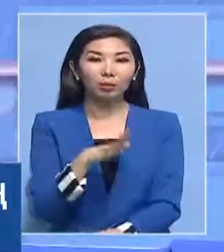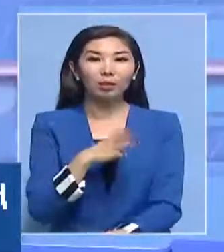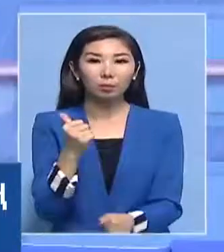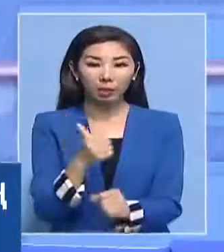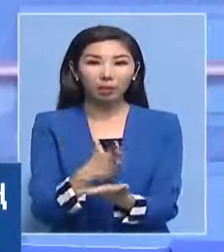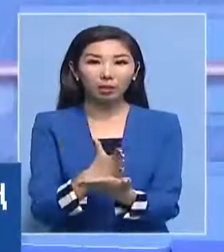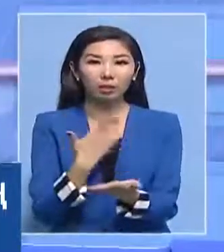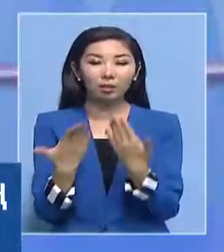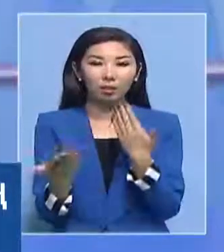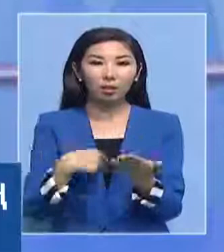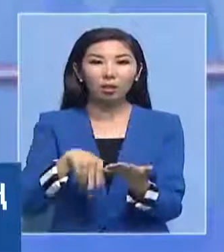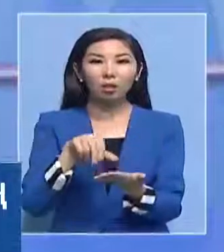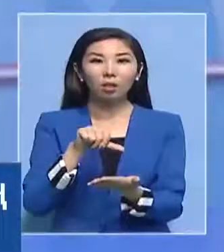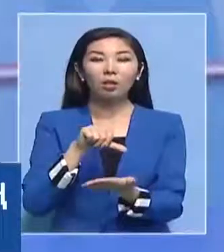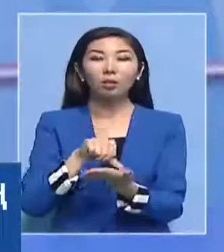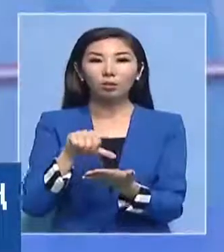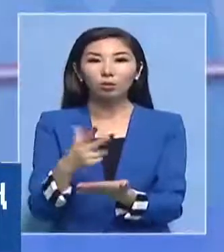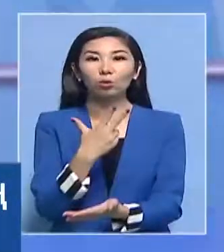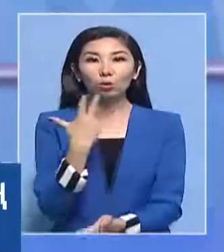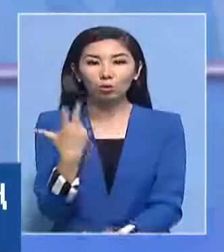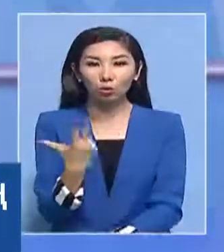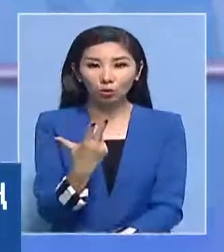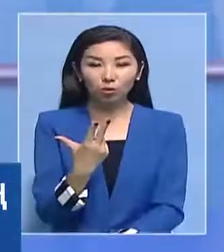басшылары қатынасады. Сол осы үш